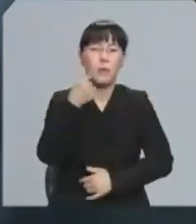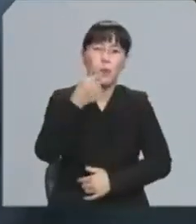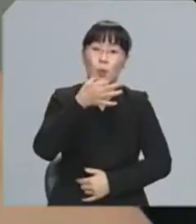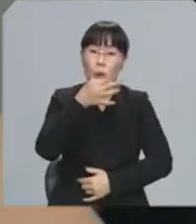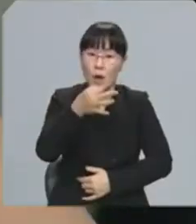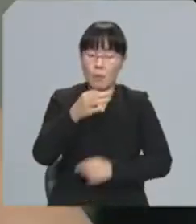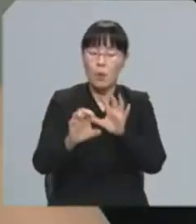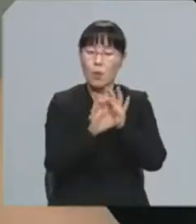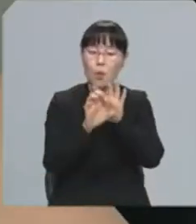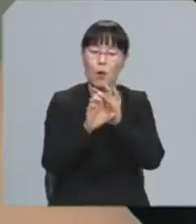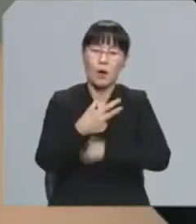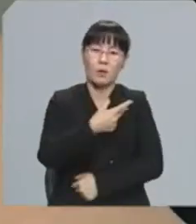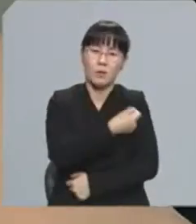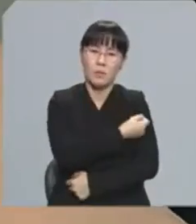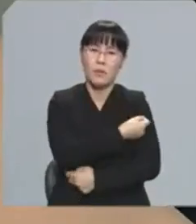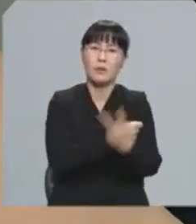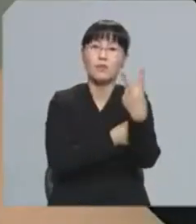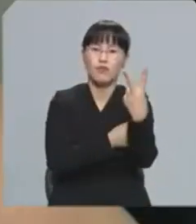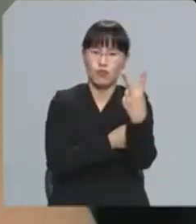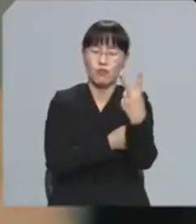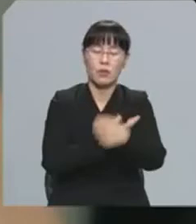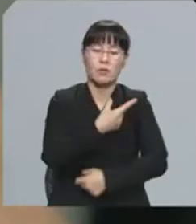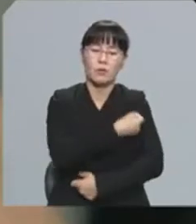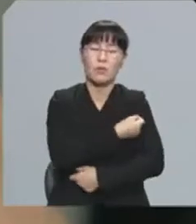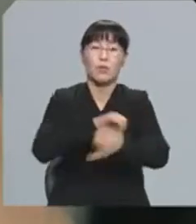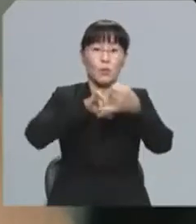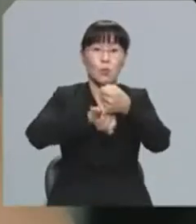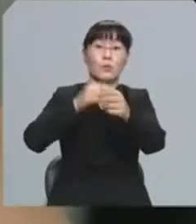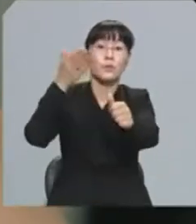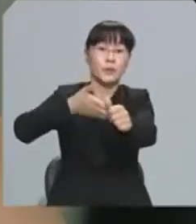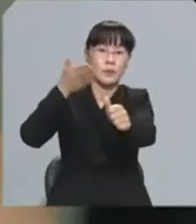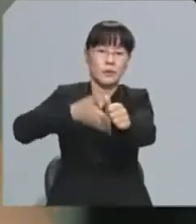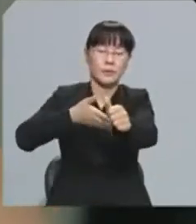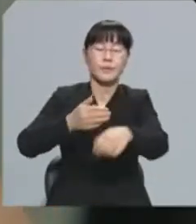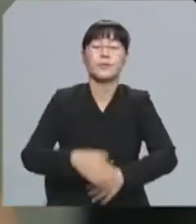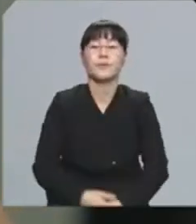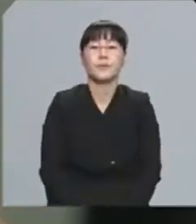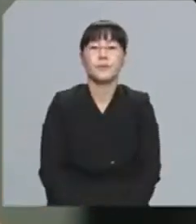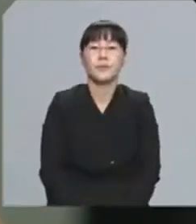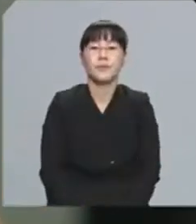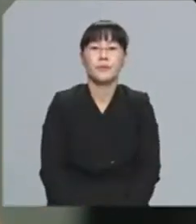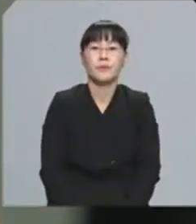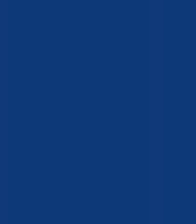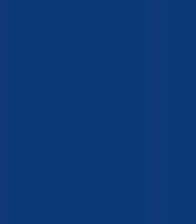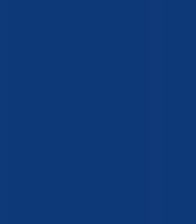코로나19 백신을 한 번에 같이 맞을 것을 추천했습니다. KBS 뉴스 김재노입니다.